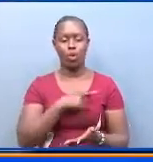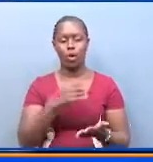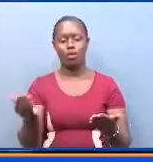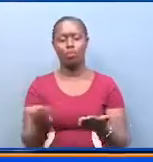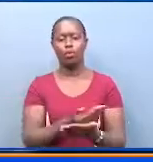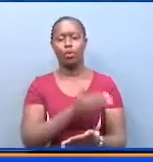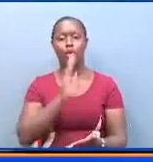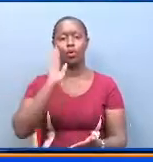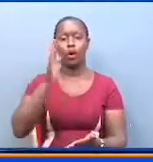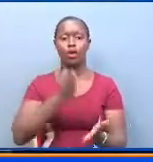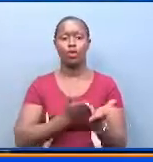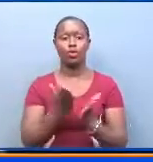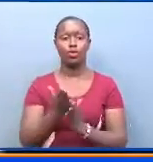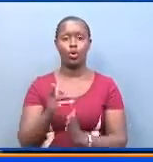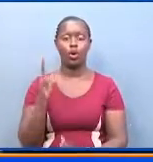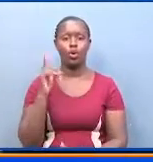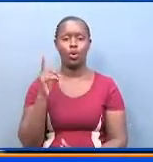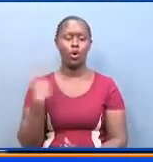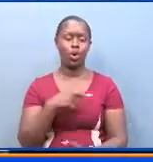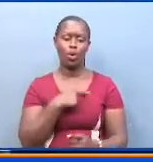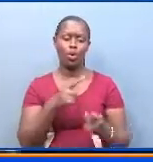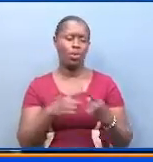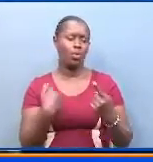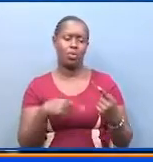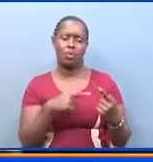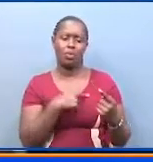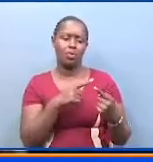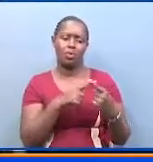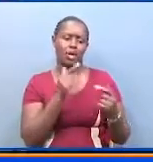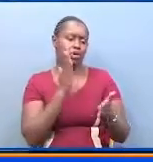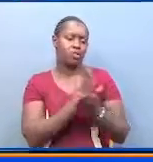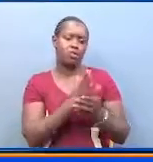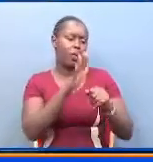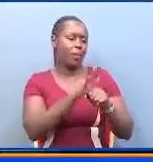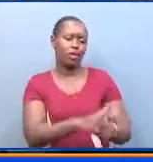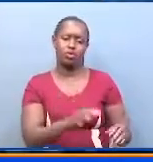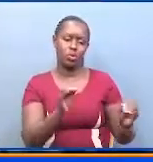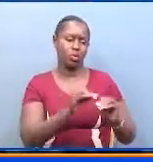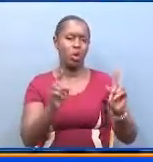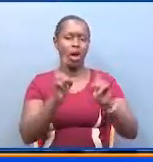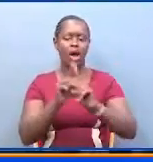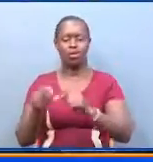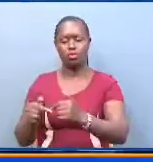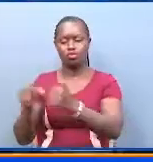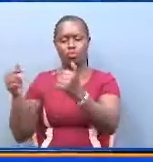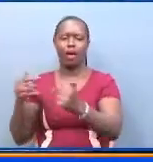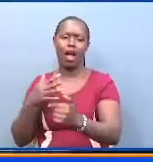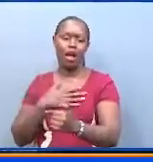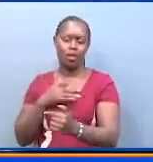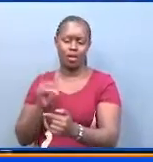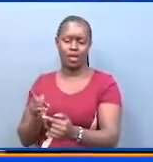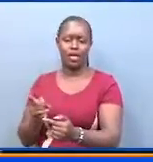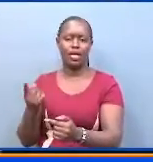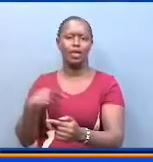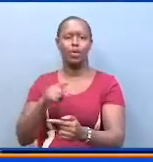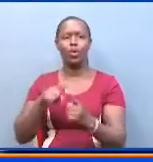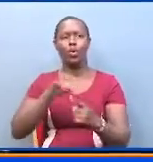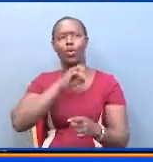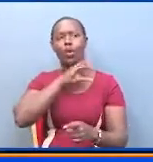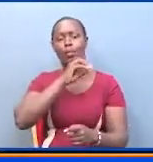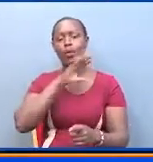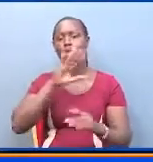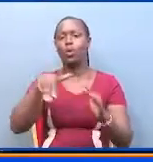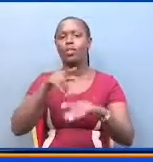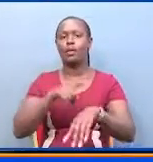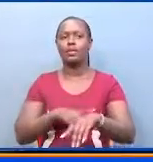njia ya kisheria. Hakuna mtu tutaonea. Hata hao wapisani wetu wanabweka bweka kila